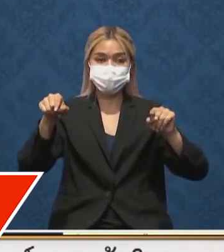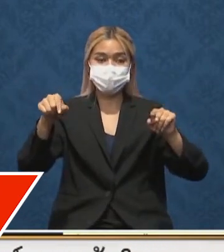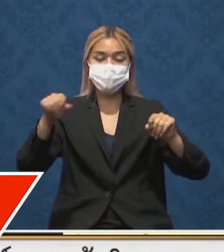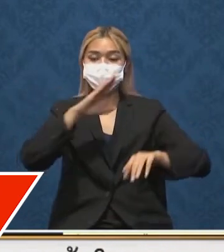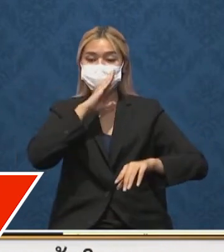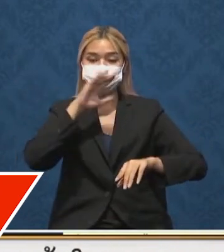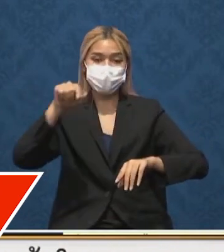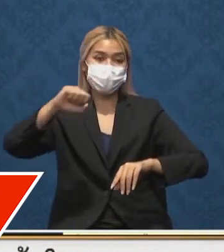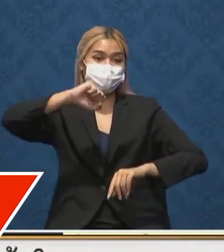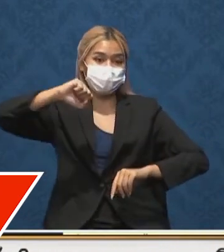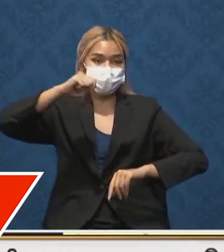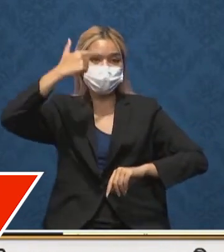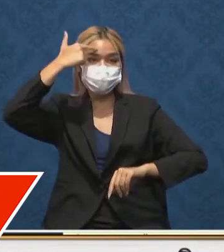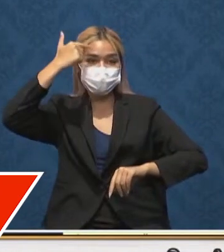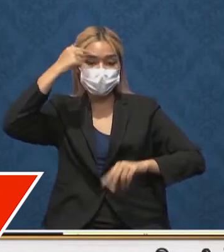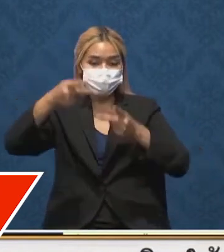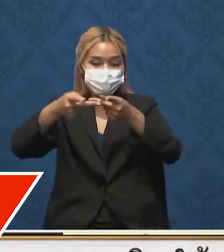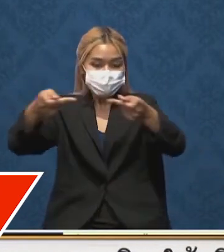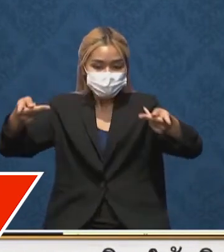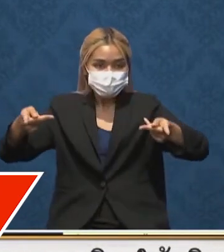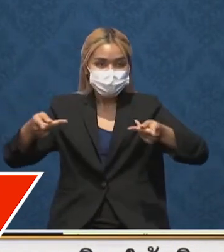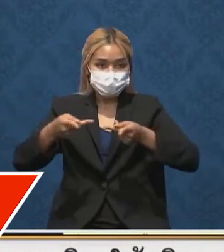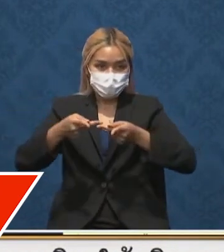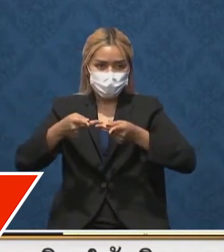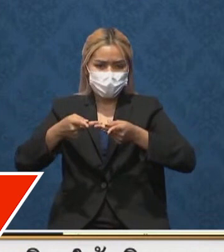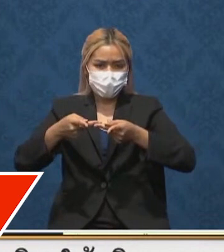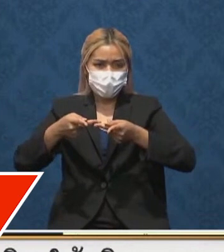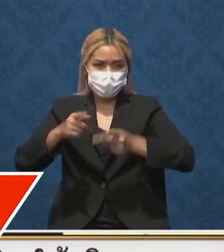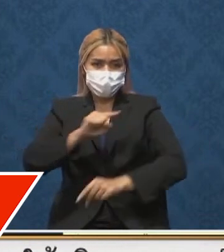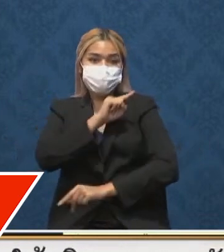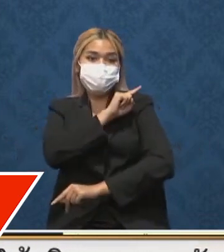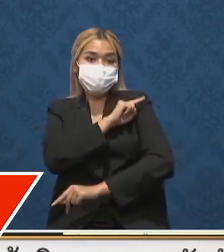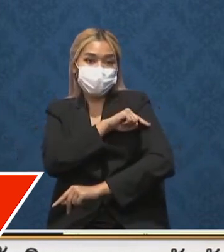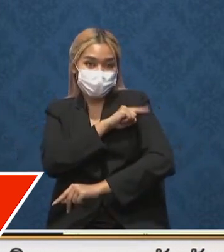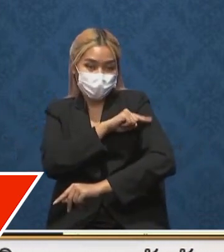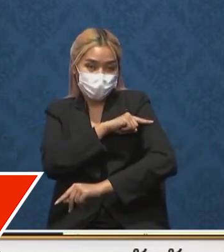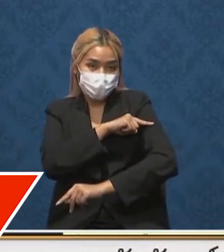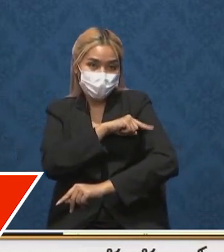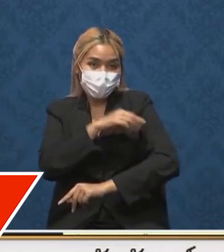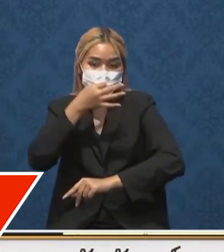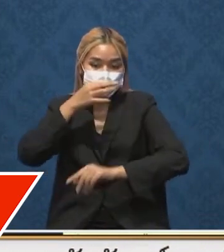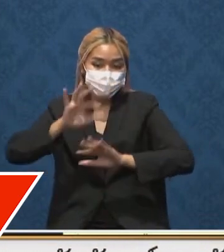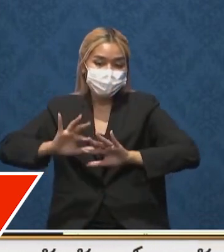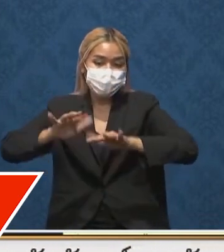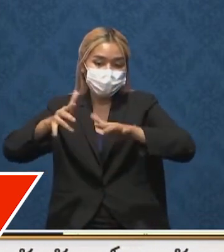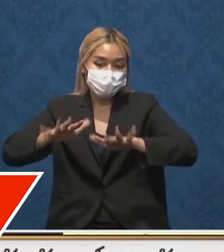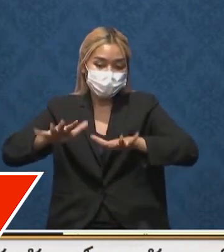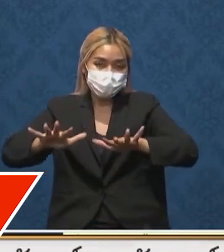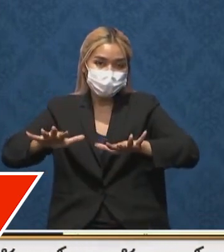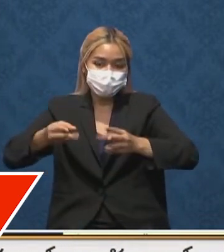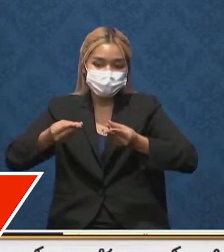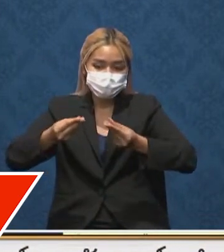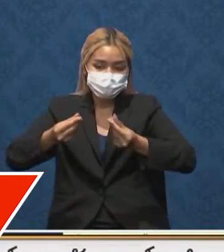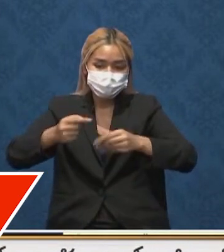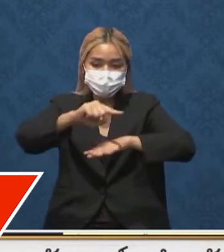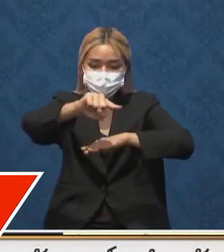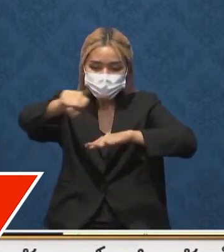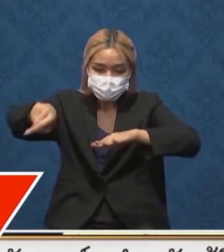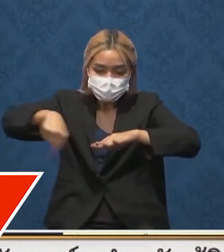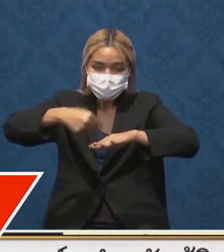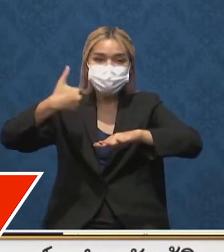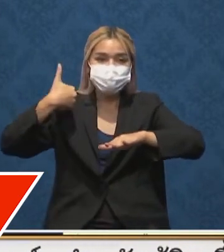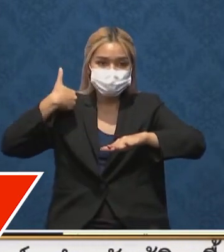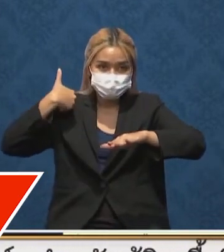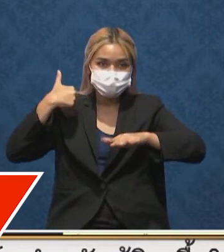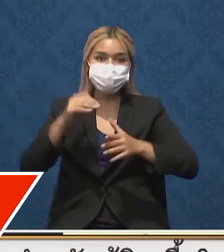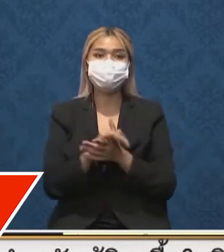เกาะส่วนที่เป็นสีขาวๆคือชายหาดและพี่น้องชาติพันธุ์ซึ่งเราเรียกที่นั้นว่า